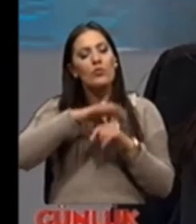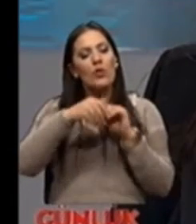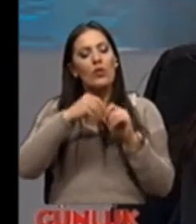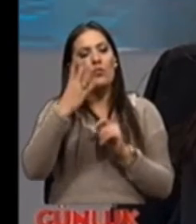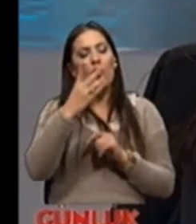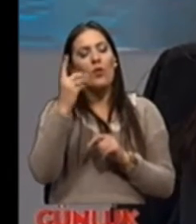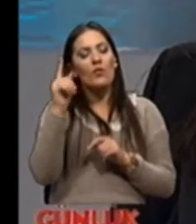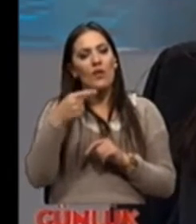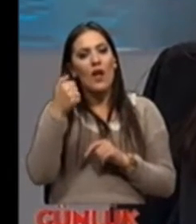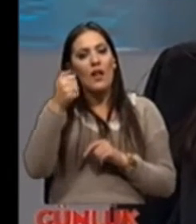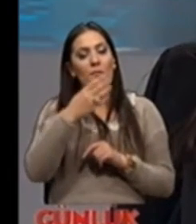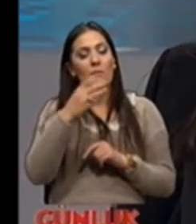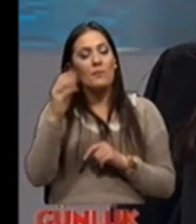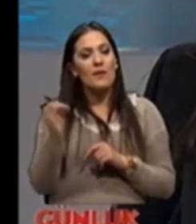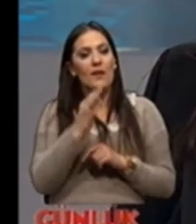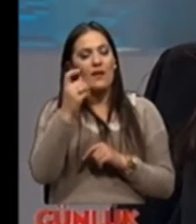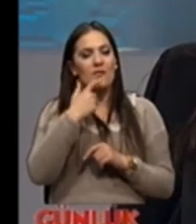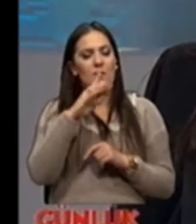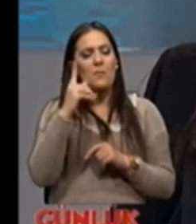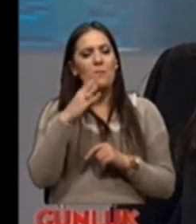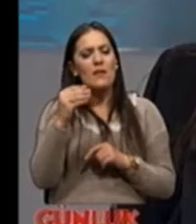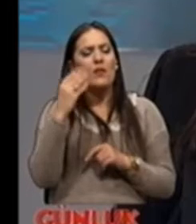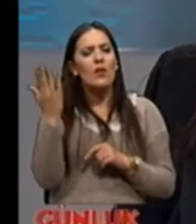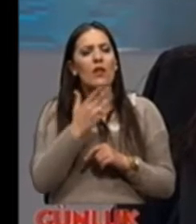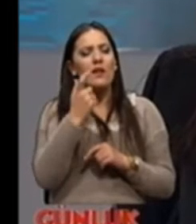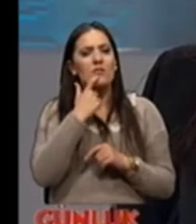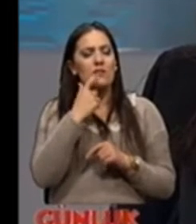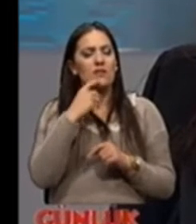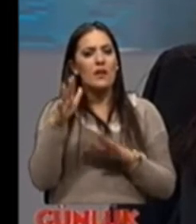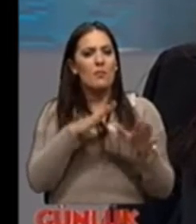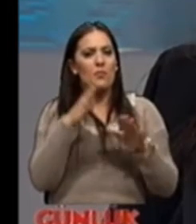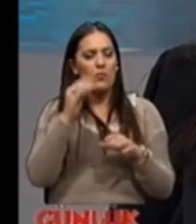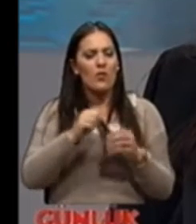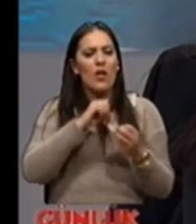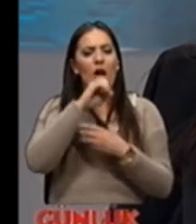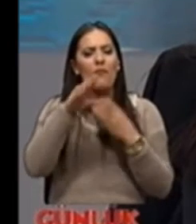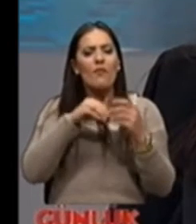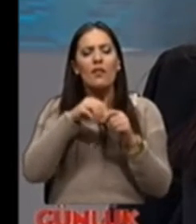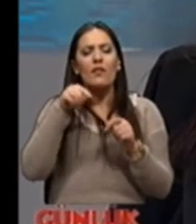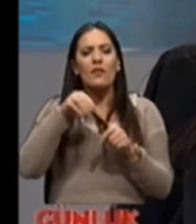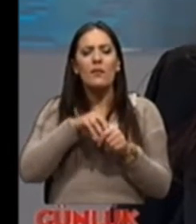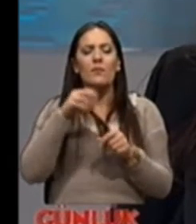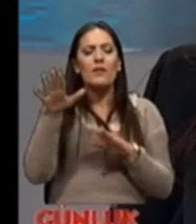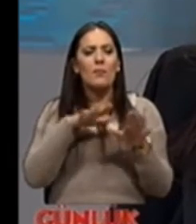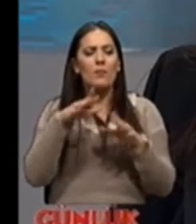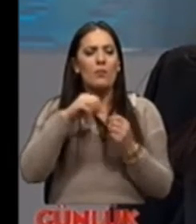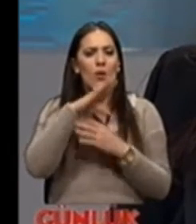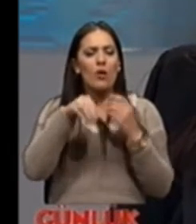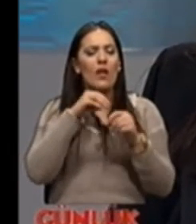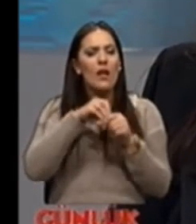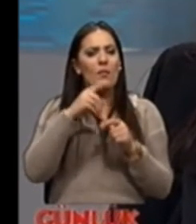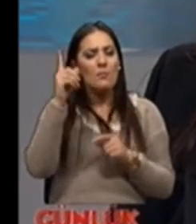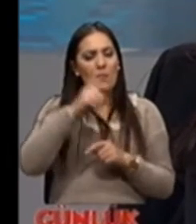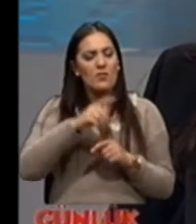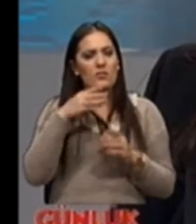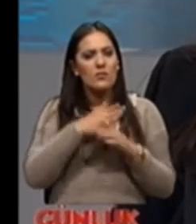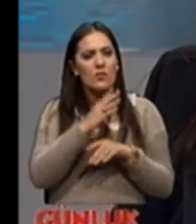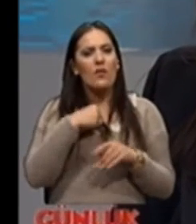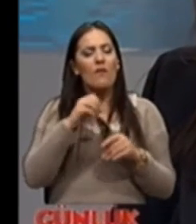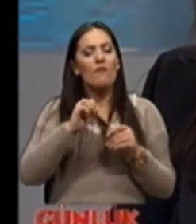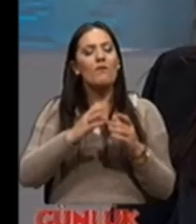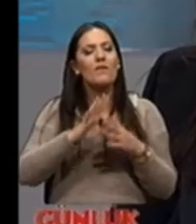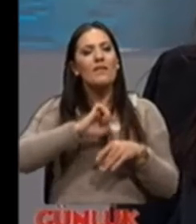milyar yaşında. Milyonlarca yıldır depremler oluyor. Yani birçok doğal afet gibi deprem olayı başta gerçekleşiyor.